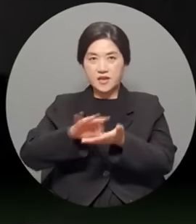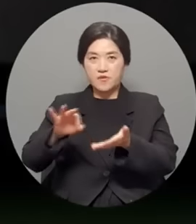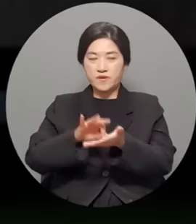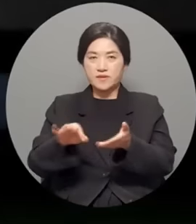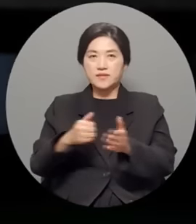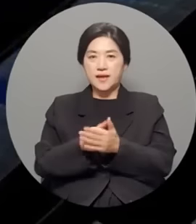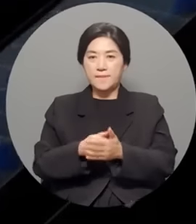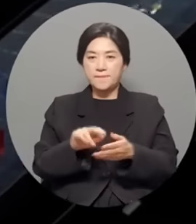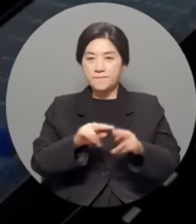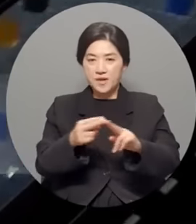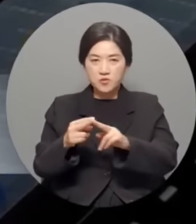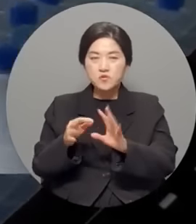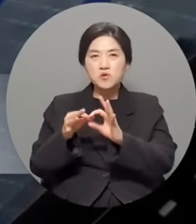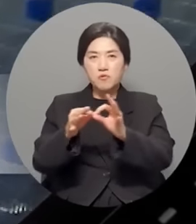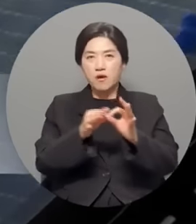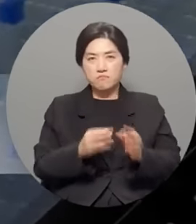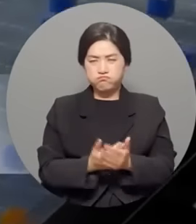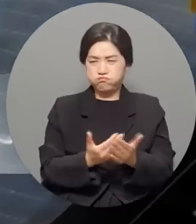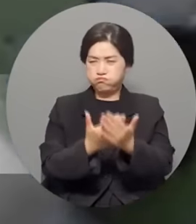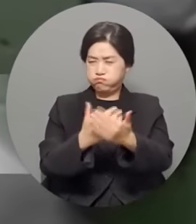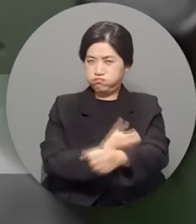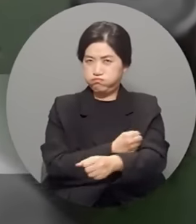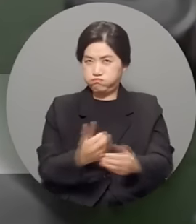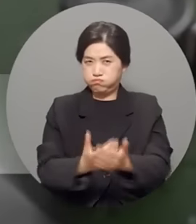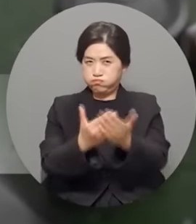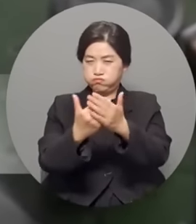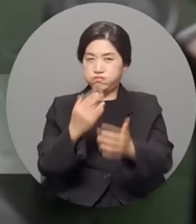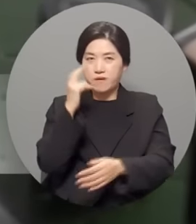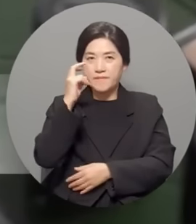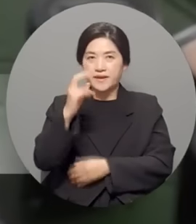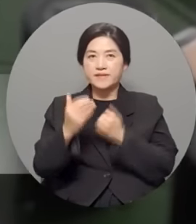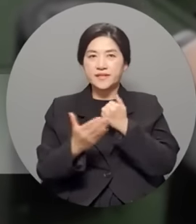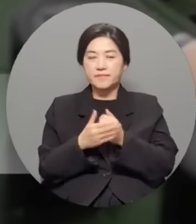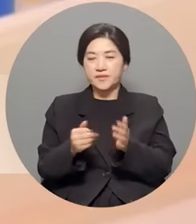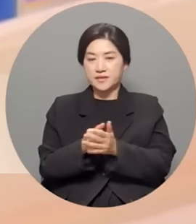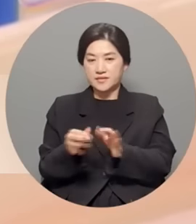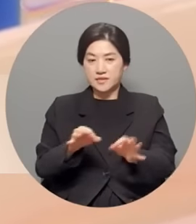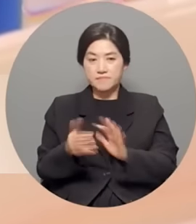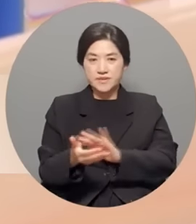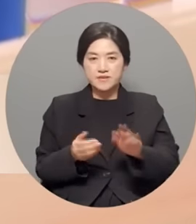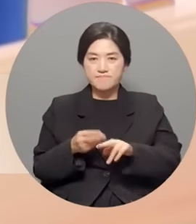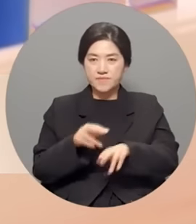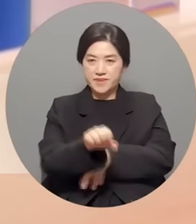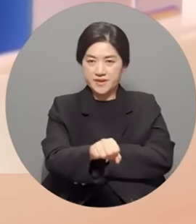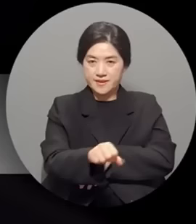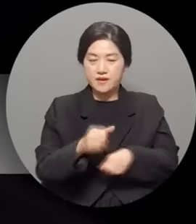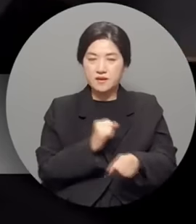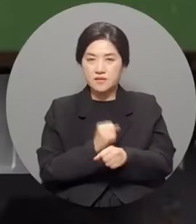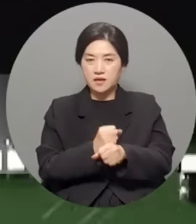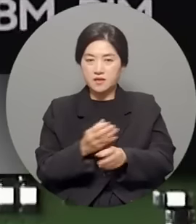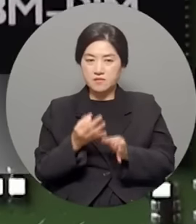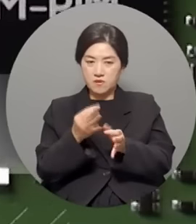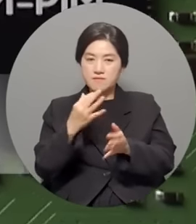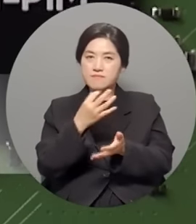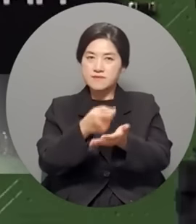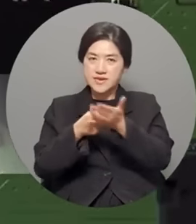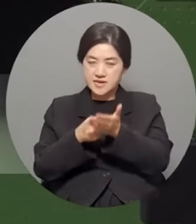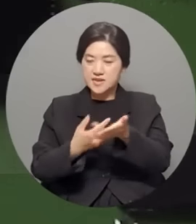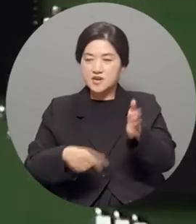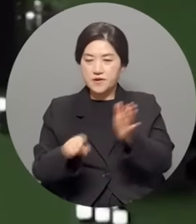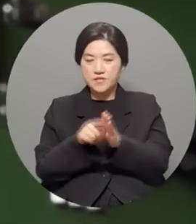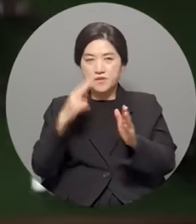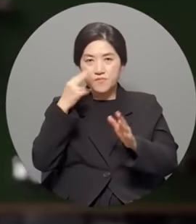AI 반도체 시장이 급성장할 것으로 예상되면서 시장 선점과 투자 비용 절감을 위한 미국 시장